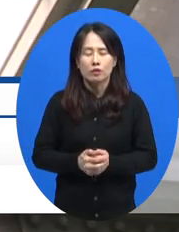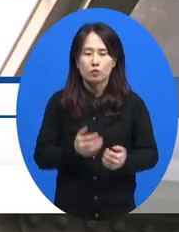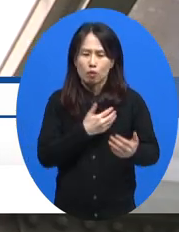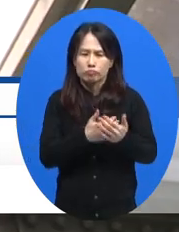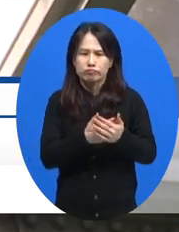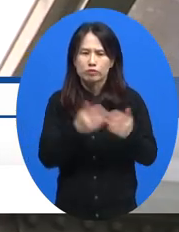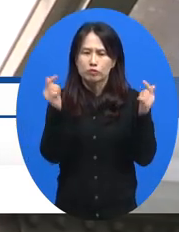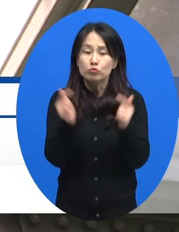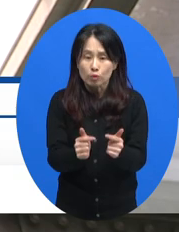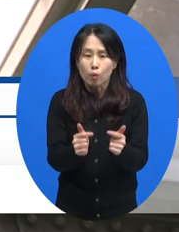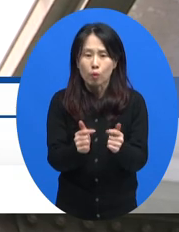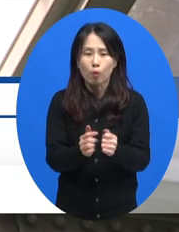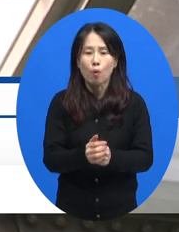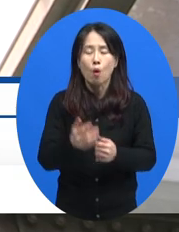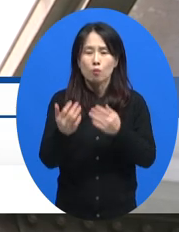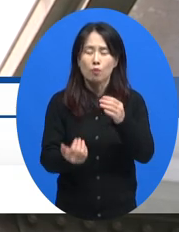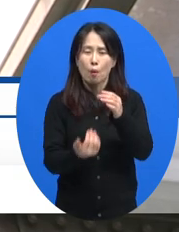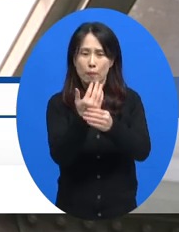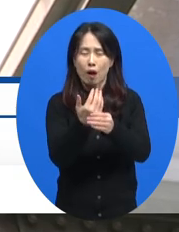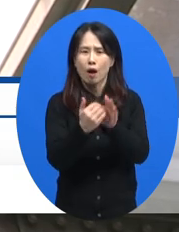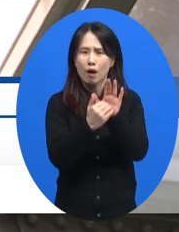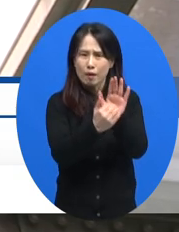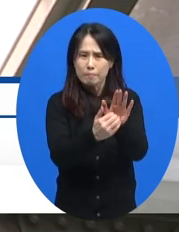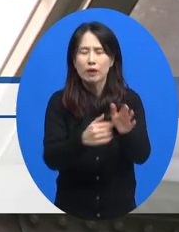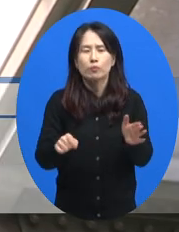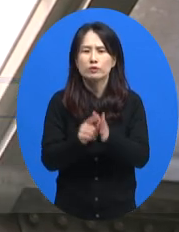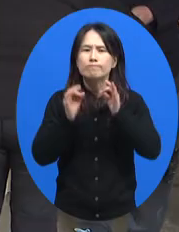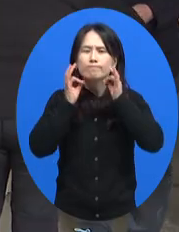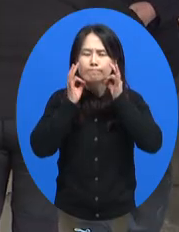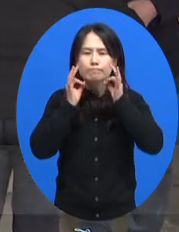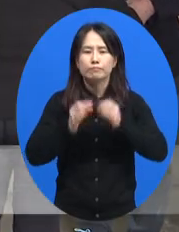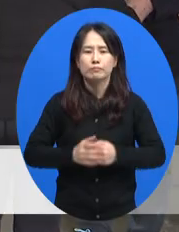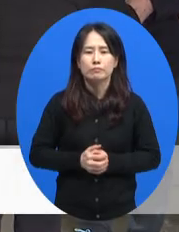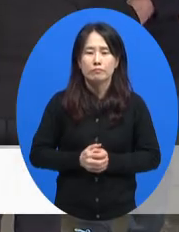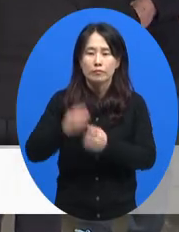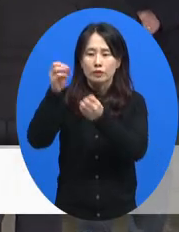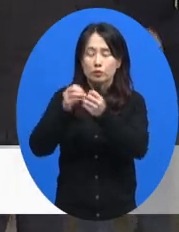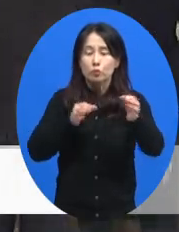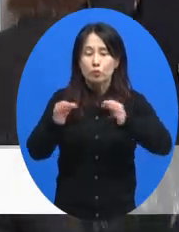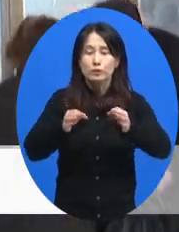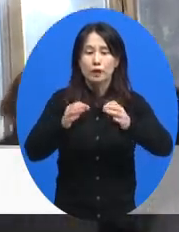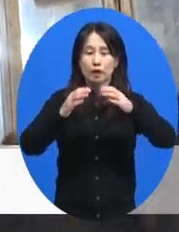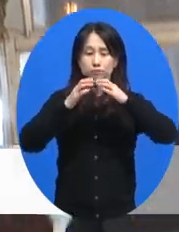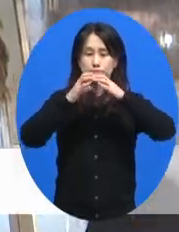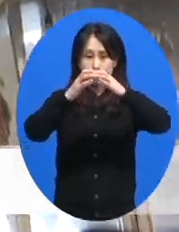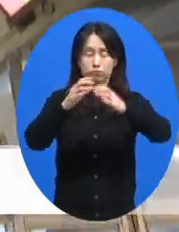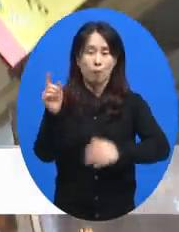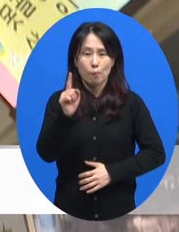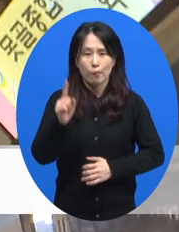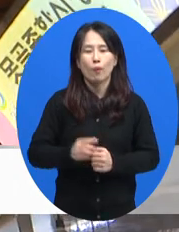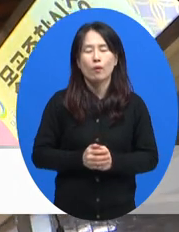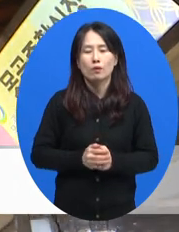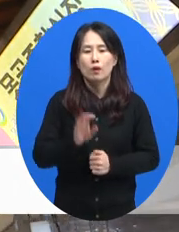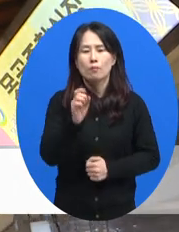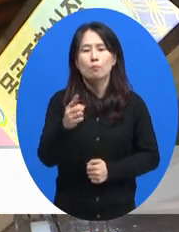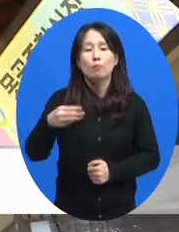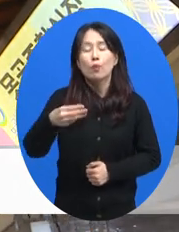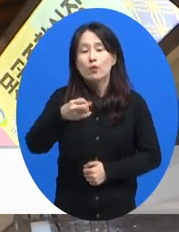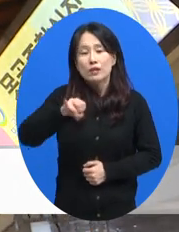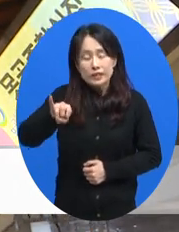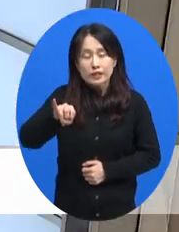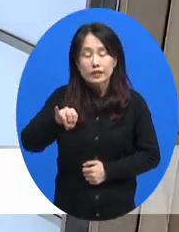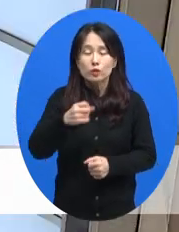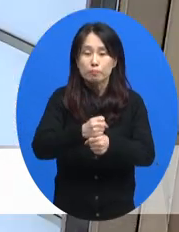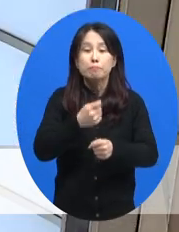불안을 해소하고 유사 사고의 재발 방지를 위해 노력하겠습니다. 전통시장 아케이드는 자기 소화성이 있는 폴리카보네이트 재질로 되어